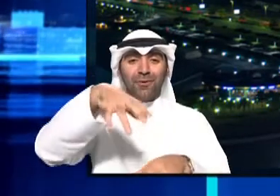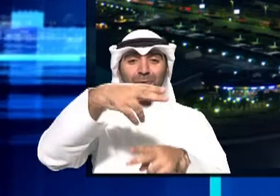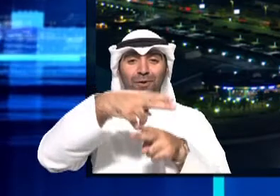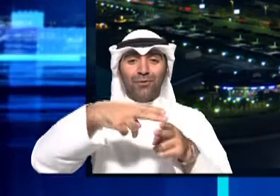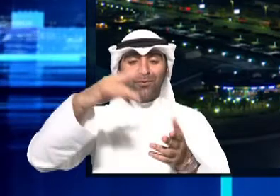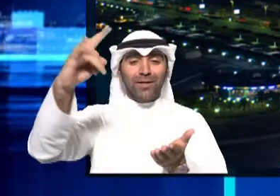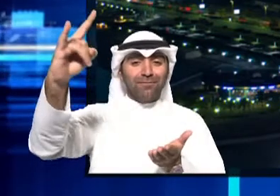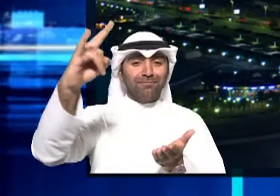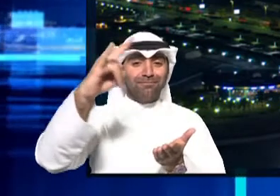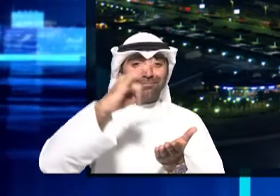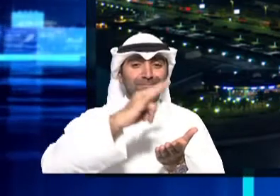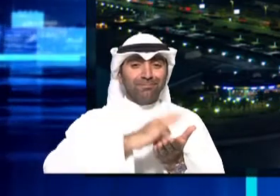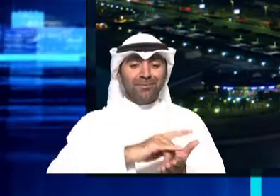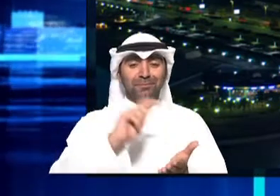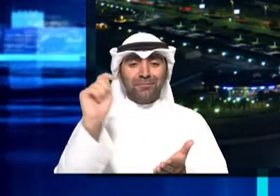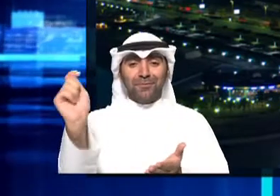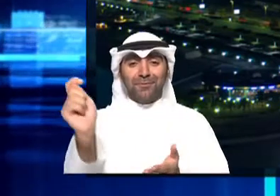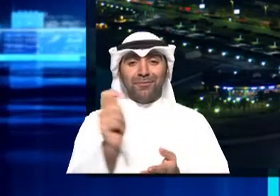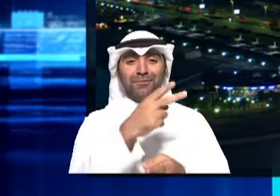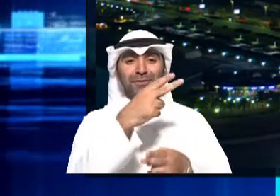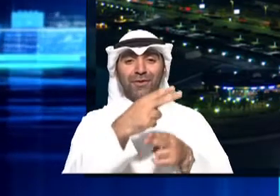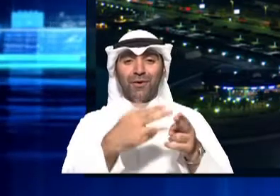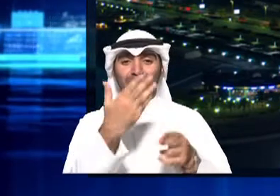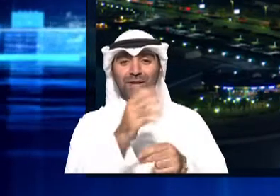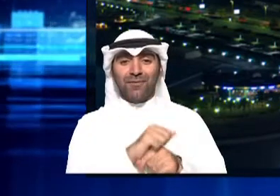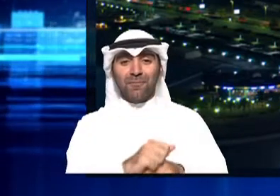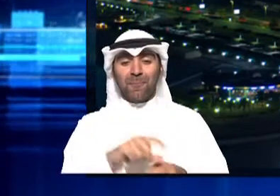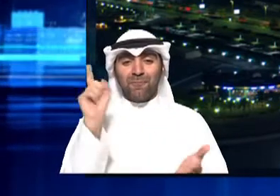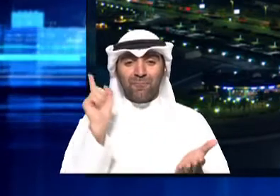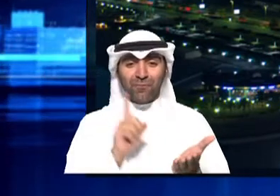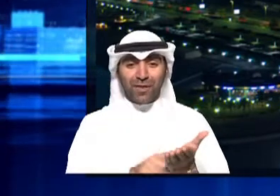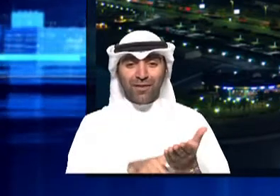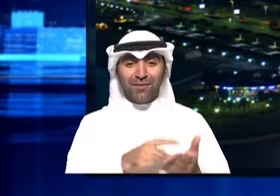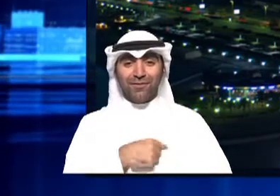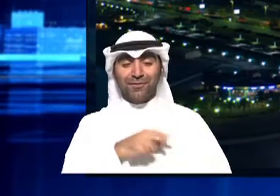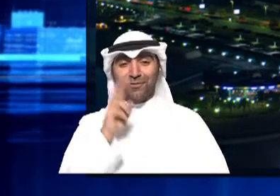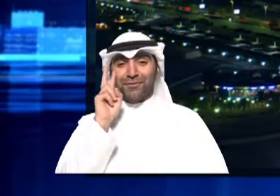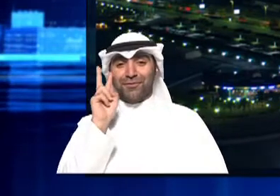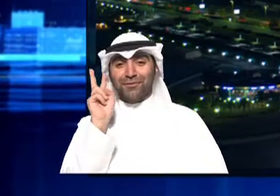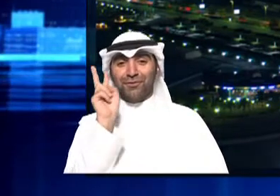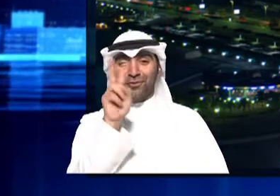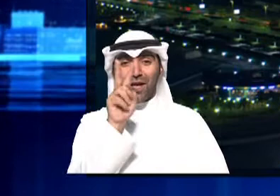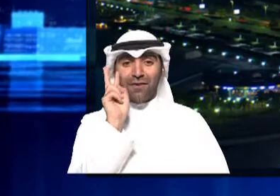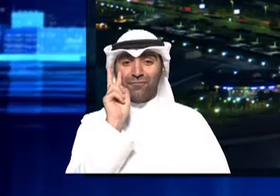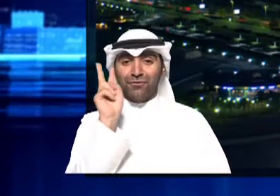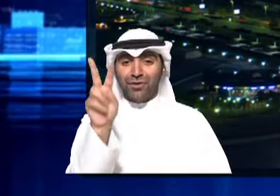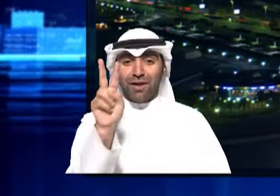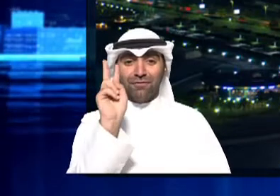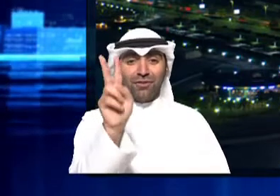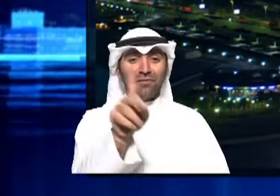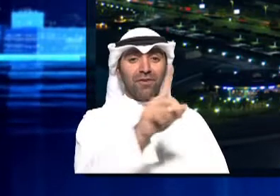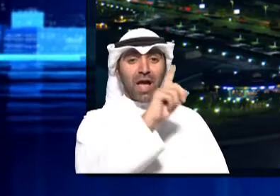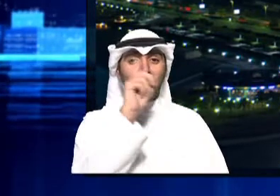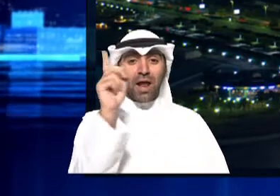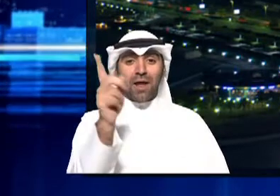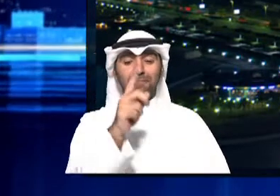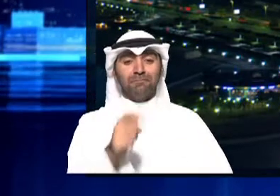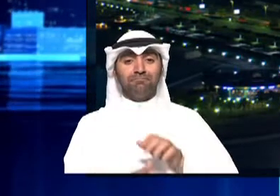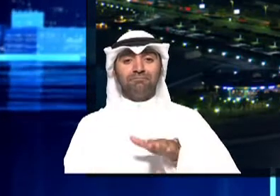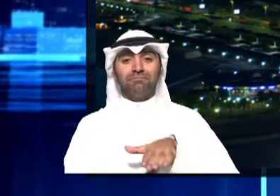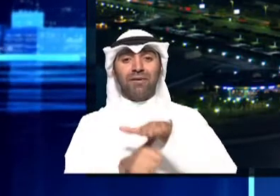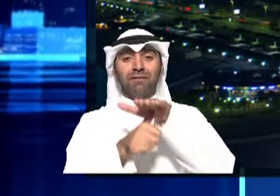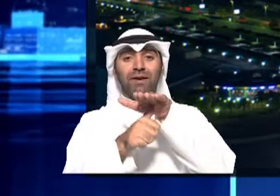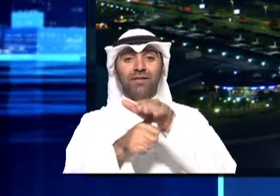في مرادها الأجسام. هناك من يكتسب من الكرسي قيمة مضافة، وهناك من يعطي